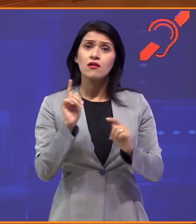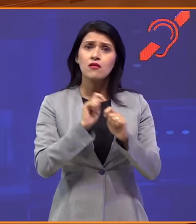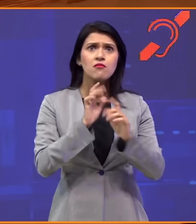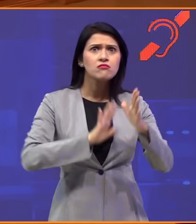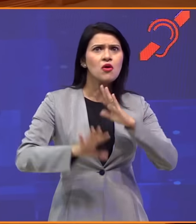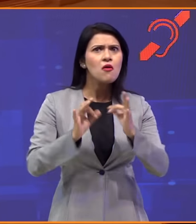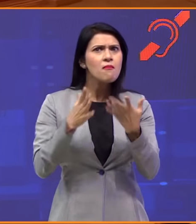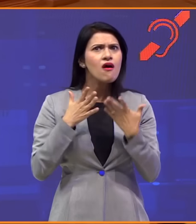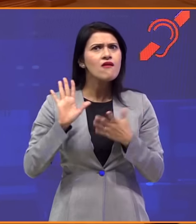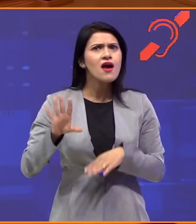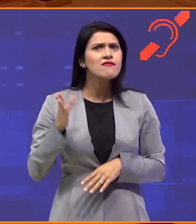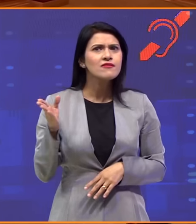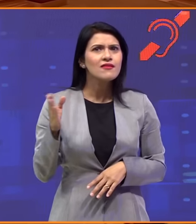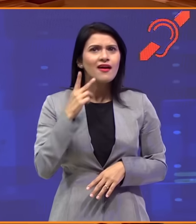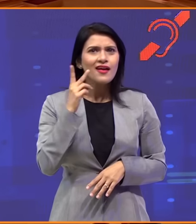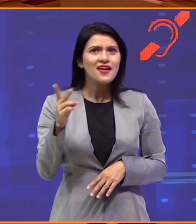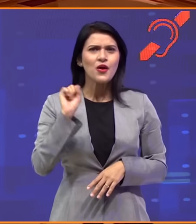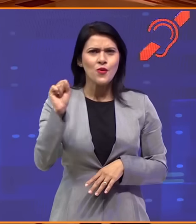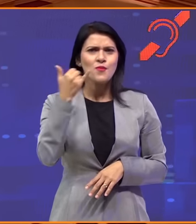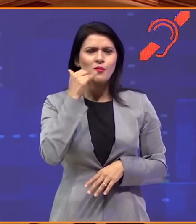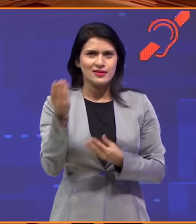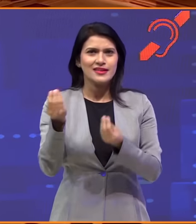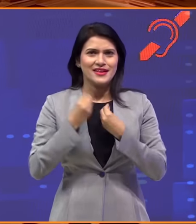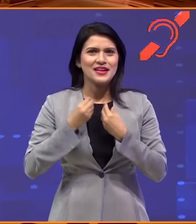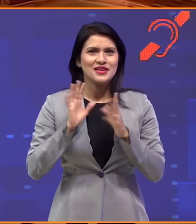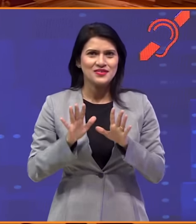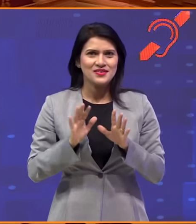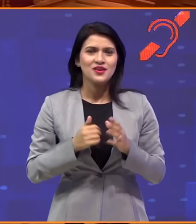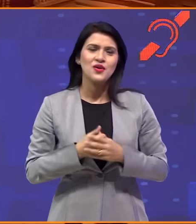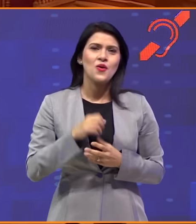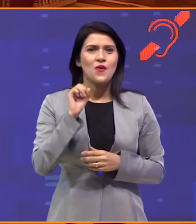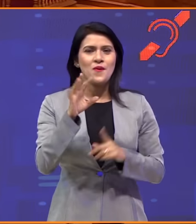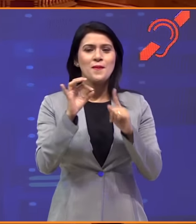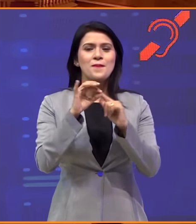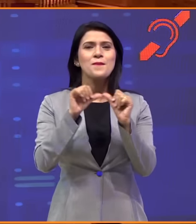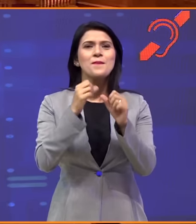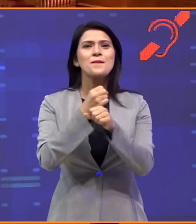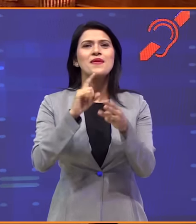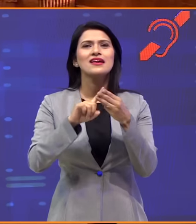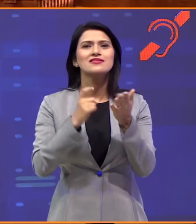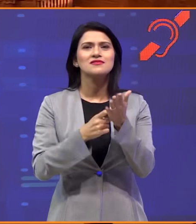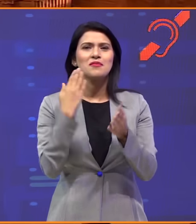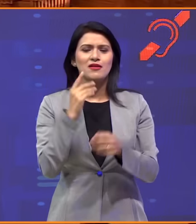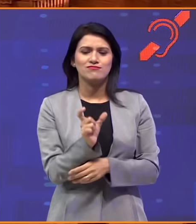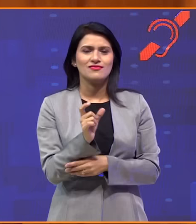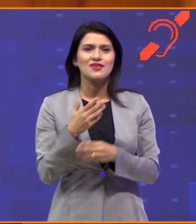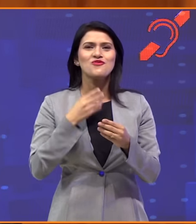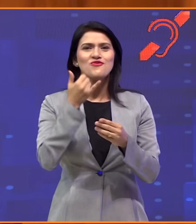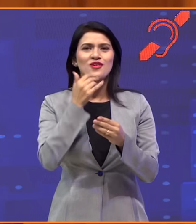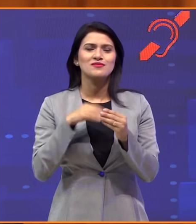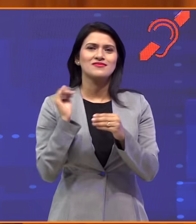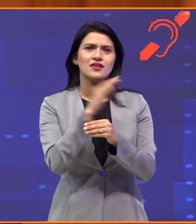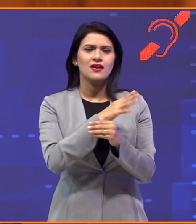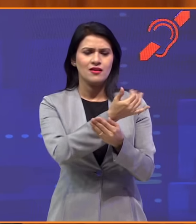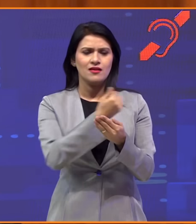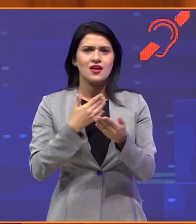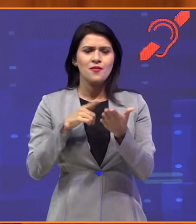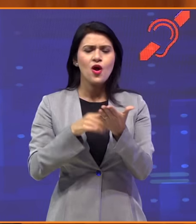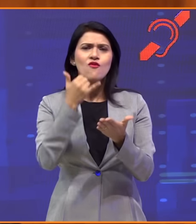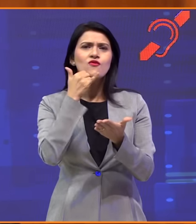एक्टर है इसको इसका नंबर भेजो तो उन्होंने कहा पेजर का नंबर है पेजर हुआ करता अगर याद हो तो पेजर पर मैसेज आया कॉल